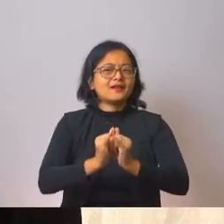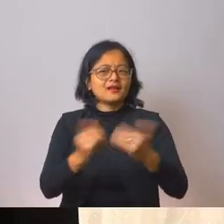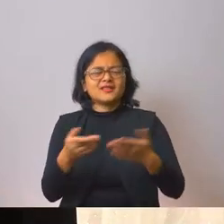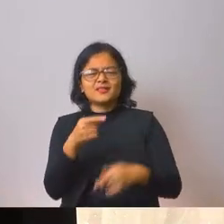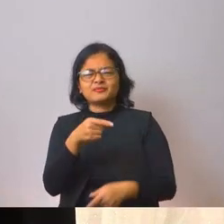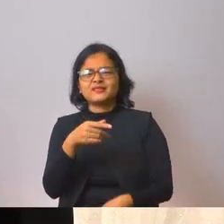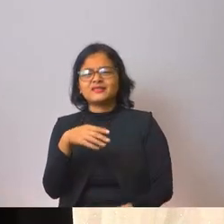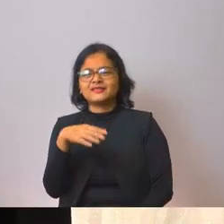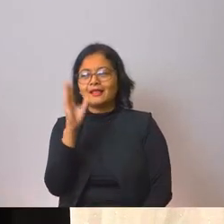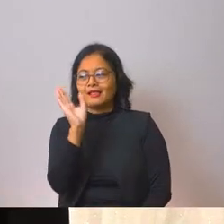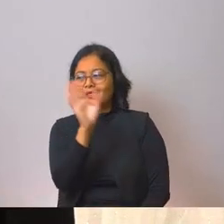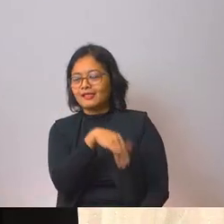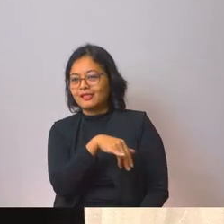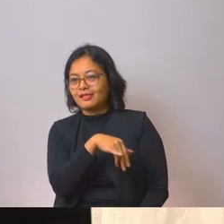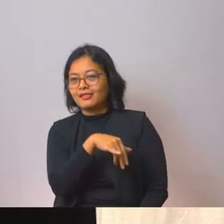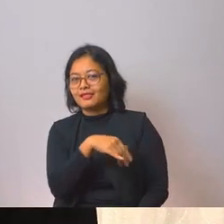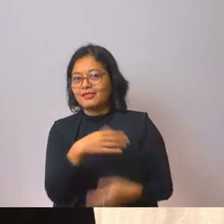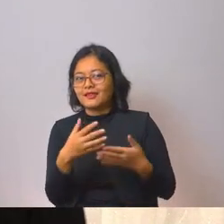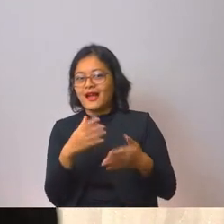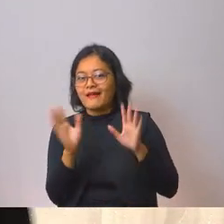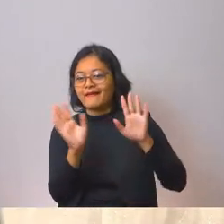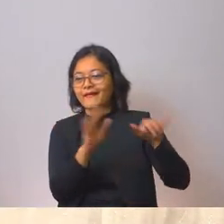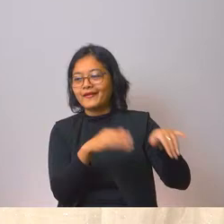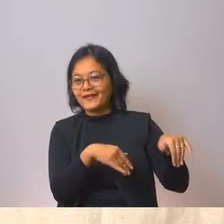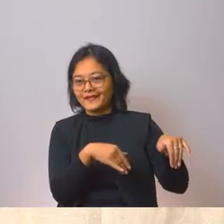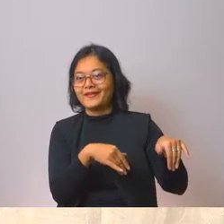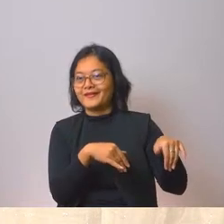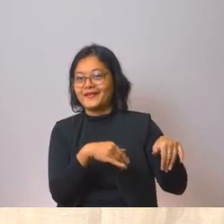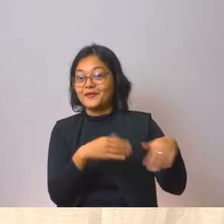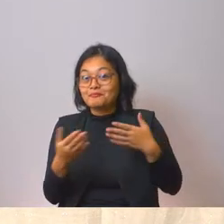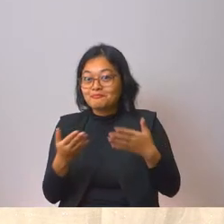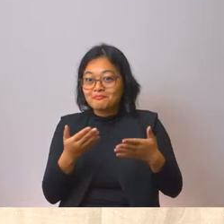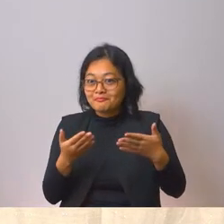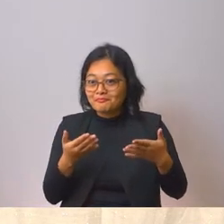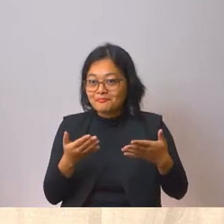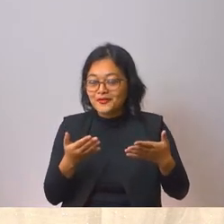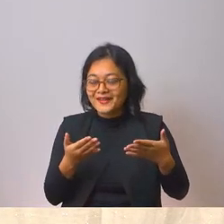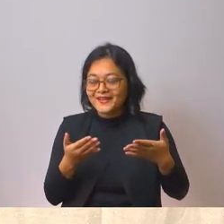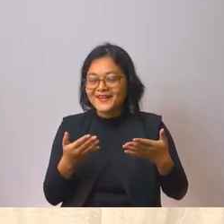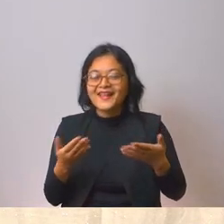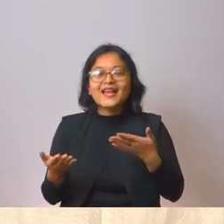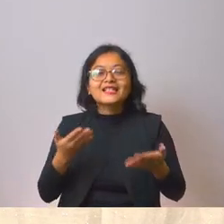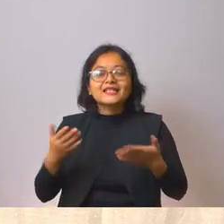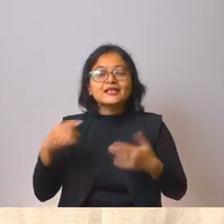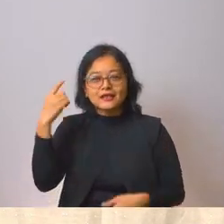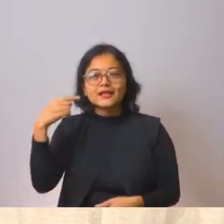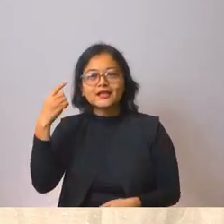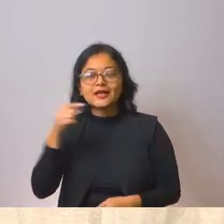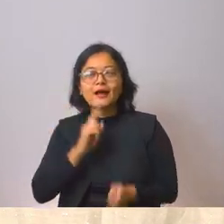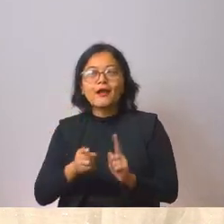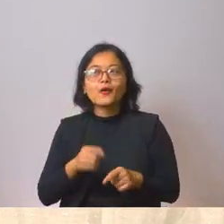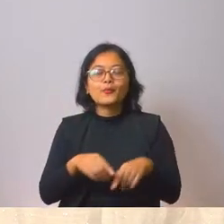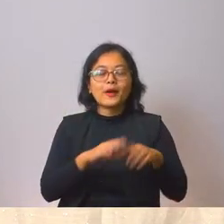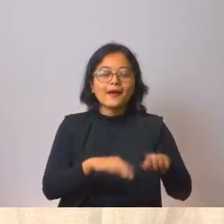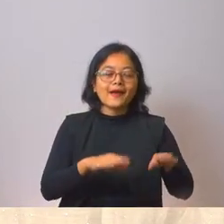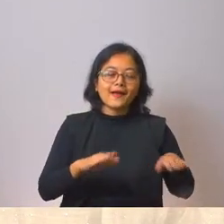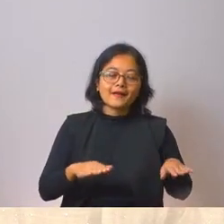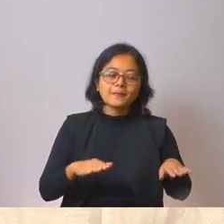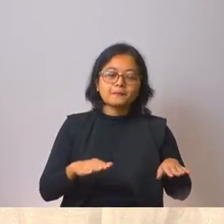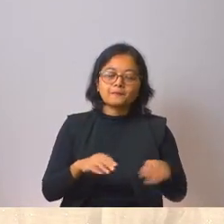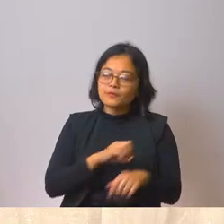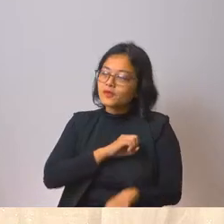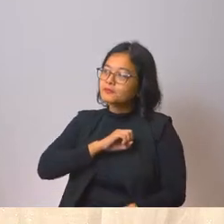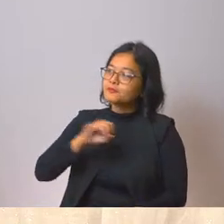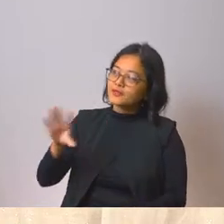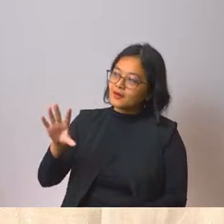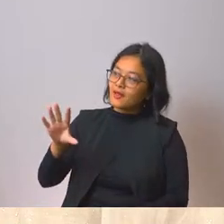jelas. Kadang-kadang ketika anak-anak mengekspresikan pendapatnya, mengekspresikan perasaannya, mengekspresikan apa yang